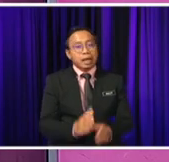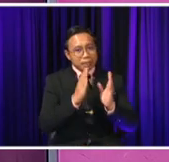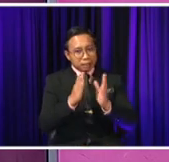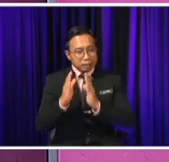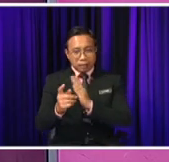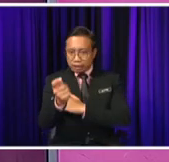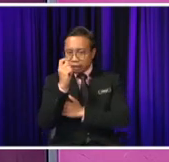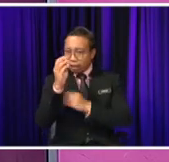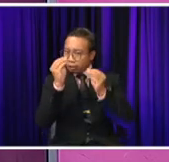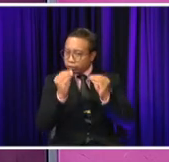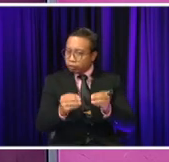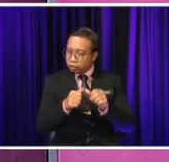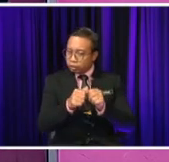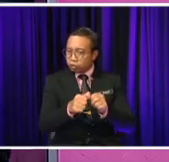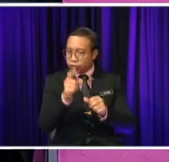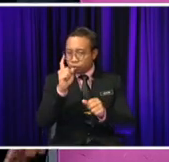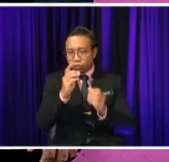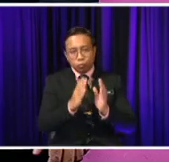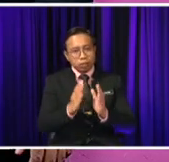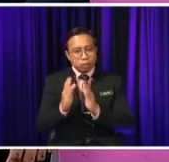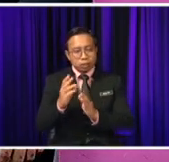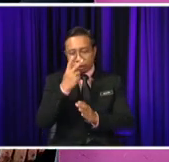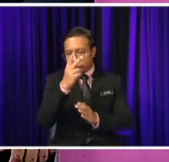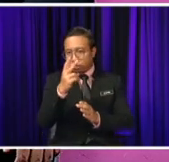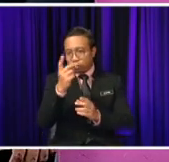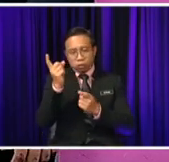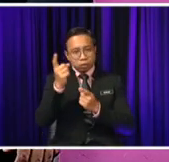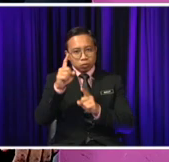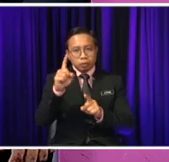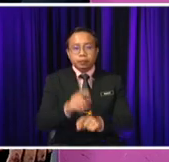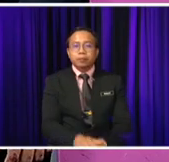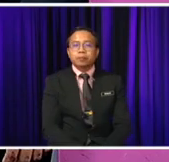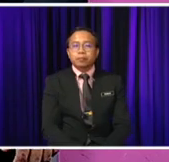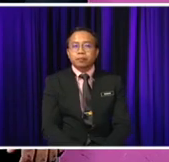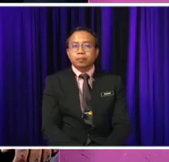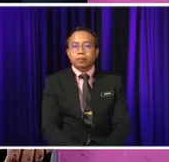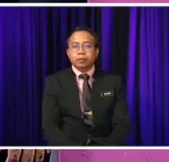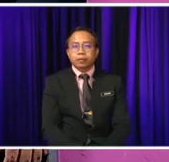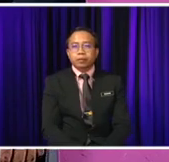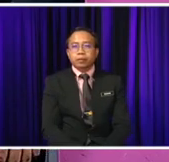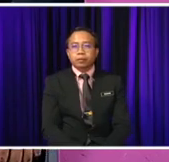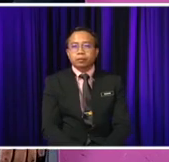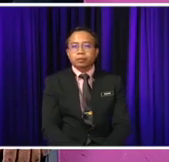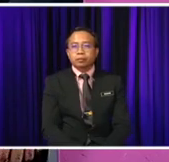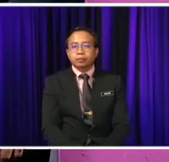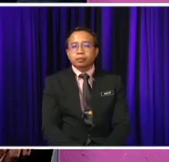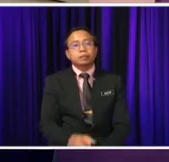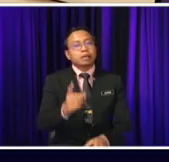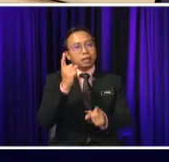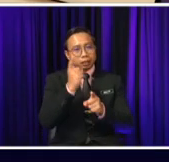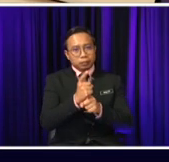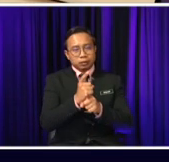tenaga manusia agar ikut satu perancangan Lukman katanya coba kita tengok jawabannya betul ataupun tidak jeng jeng jeng oke